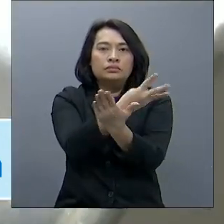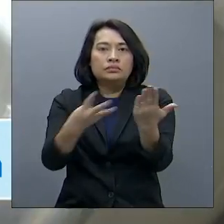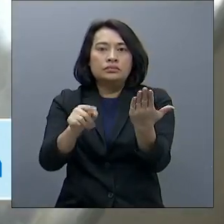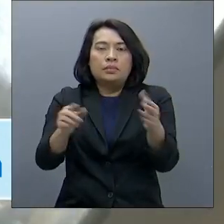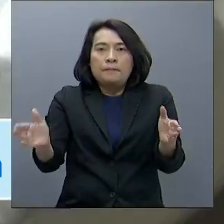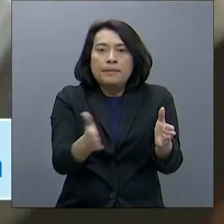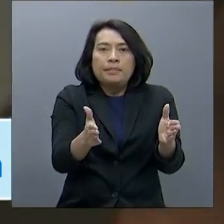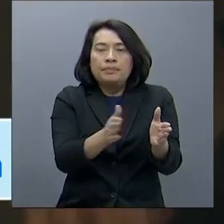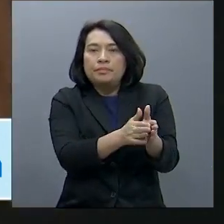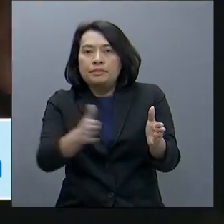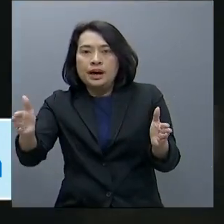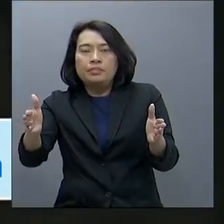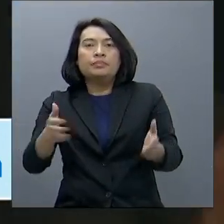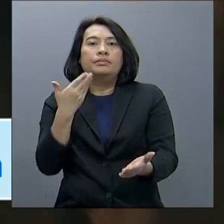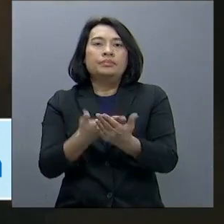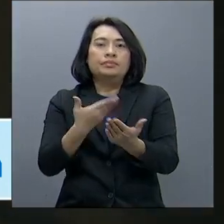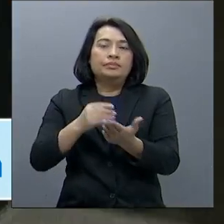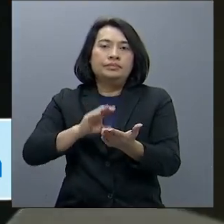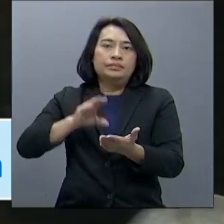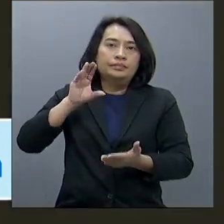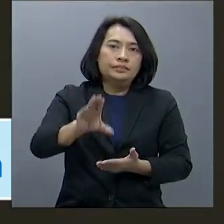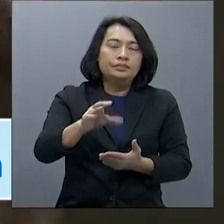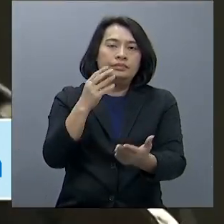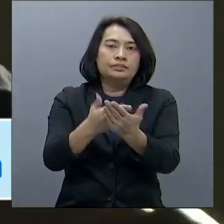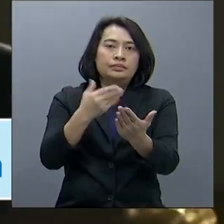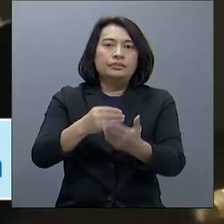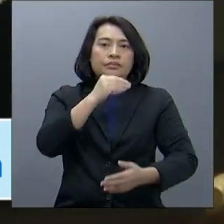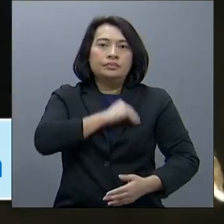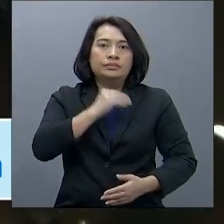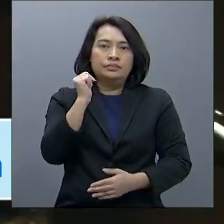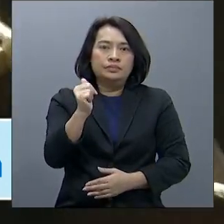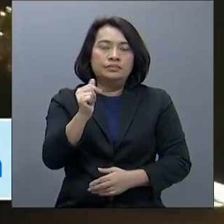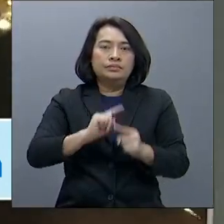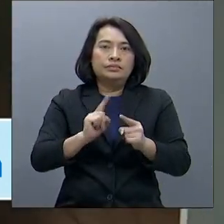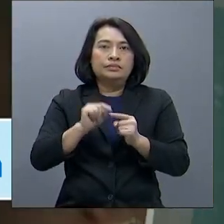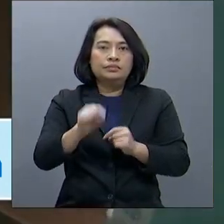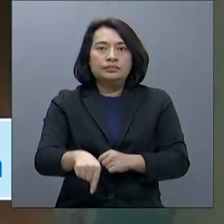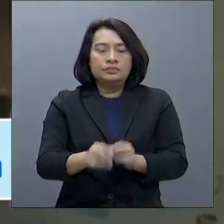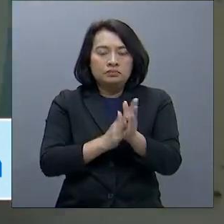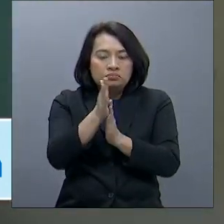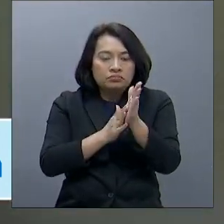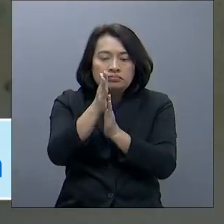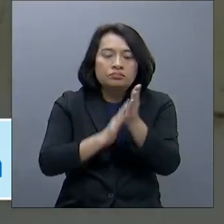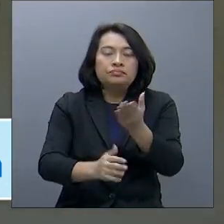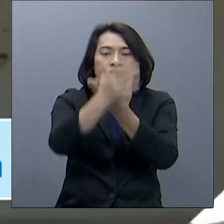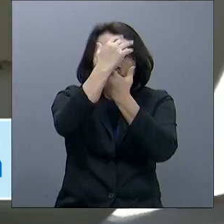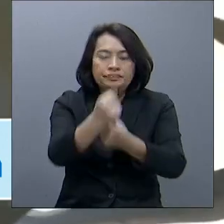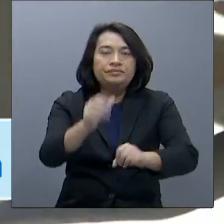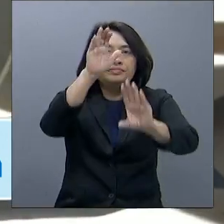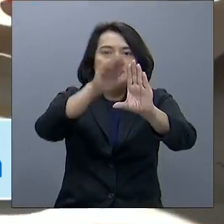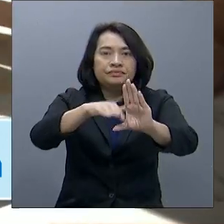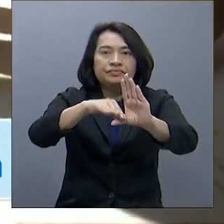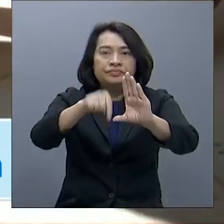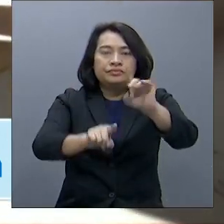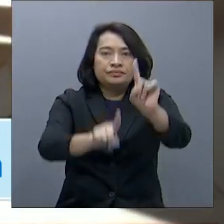สั้นและระยะยาวอ้างว่าเดี๋ยวจะได้ผลกำไรสูงผู้เสียหายสนใจสิคะสมัครพอร์ตหุ้นเลยทั้งที่เธอ